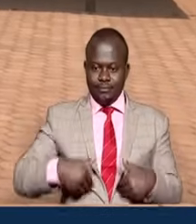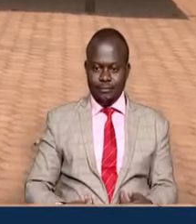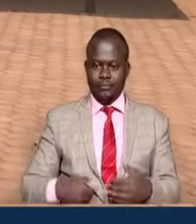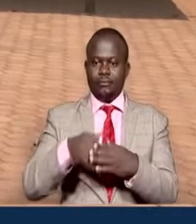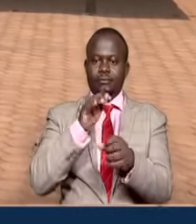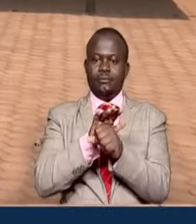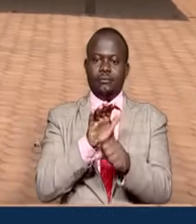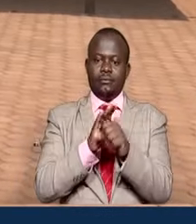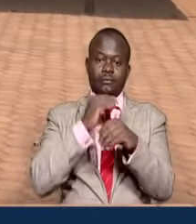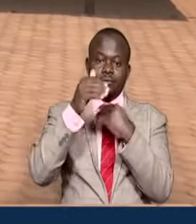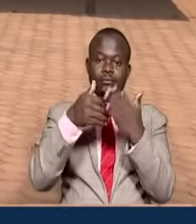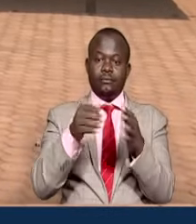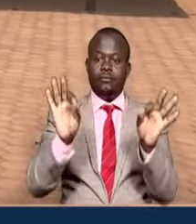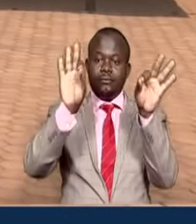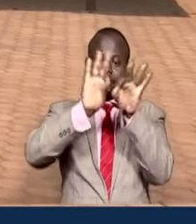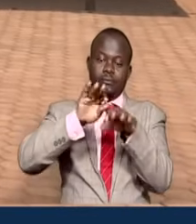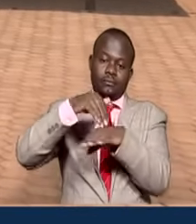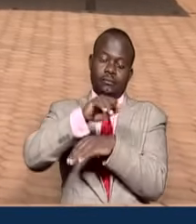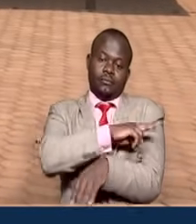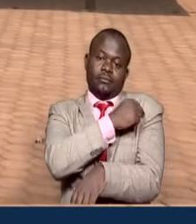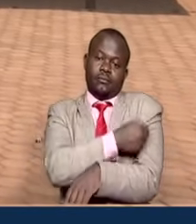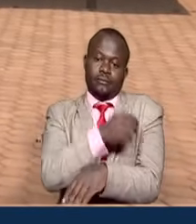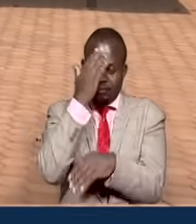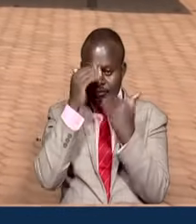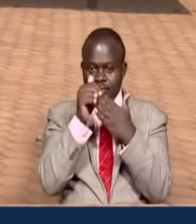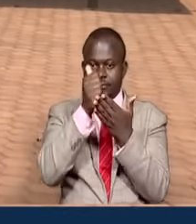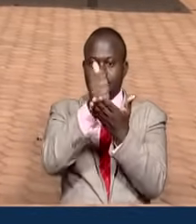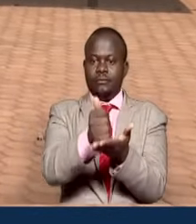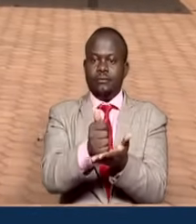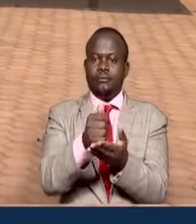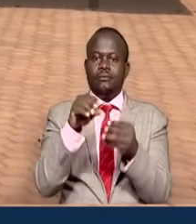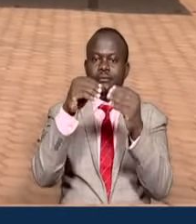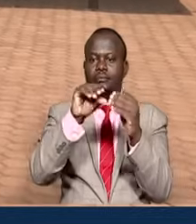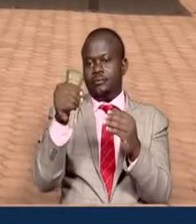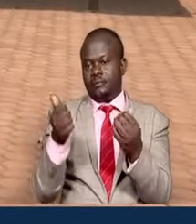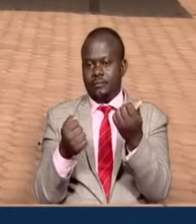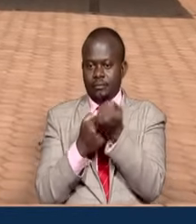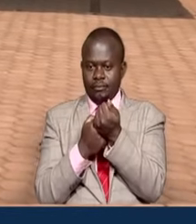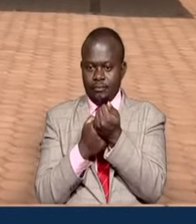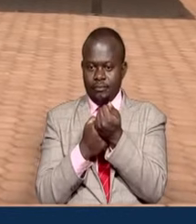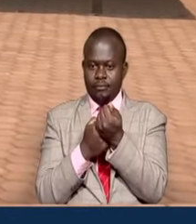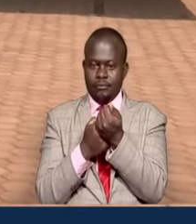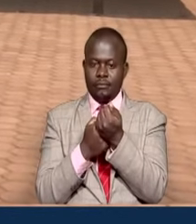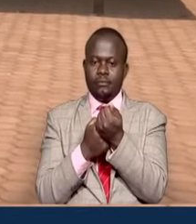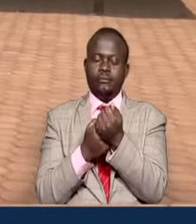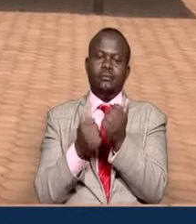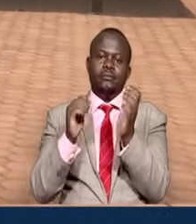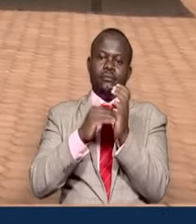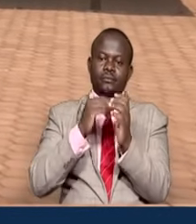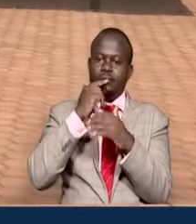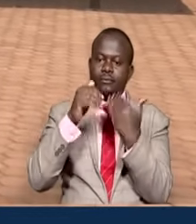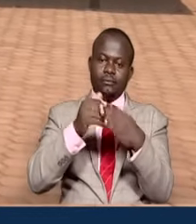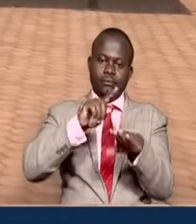bikaba ngombwa ko tumwohereza ku bitaro kugira ngo bamuhe ubundi bufasha. Hakaba n'igihe